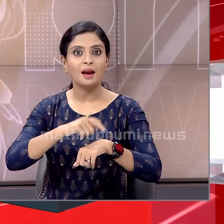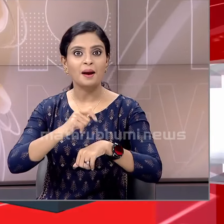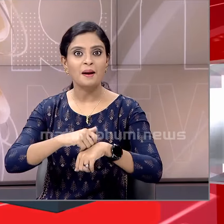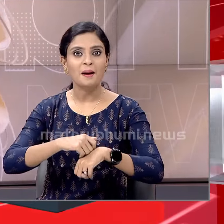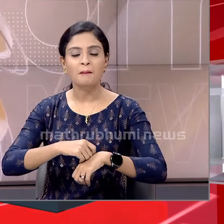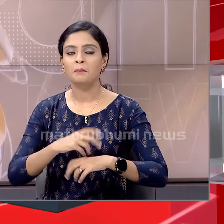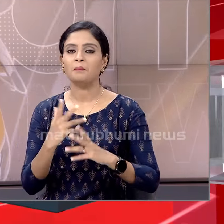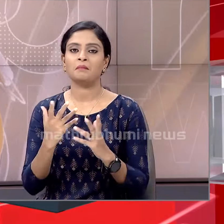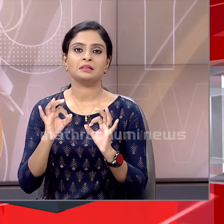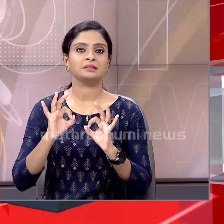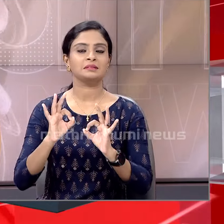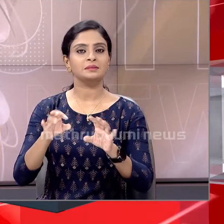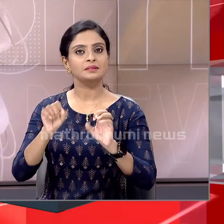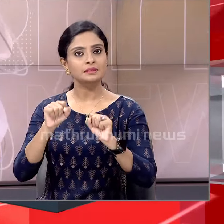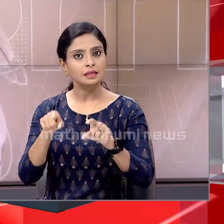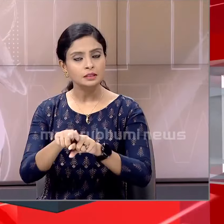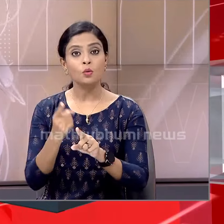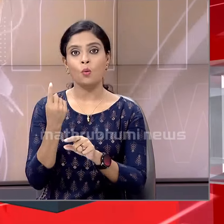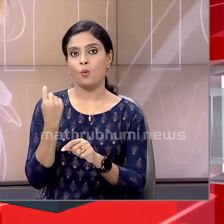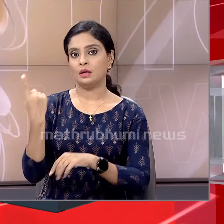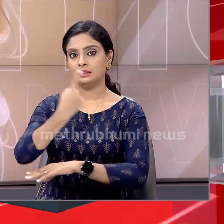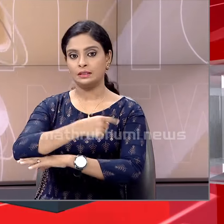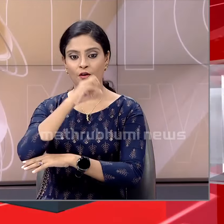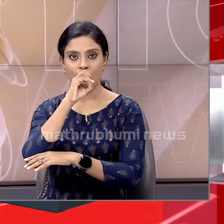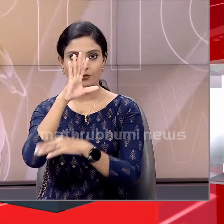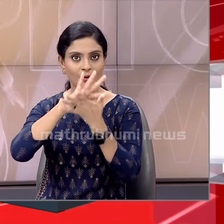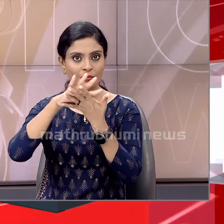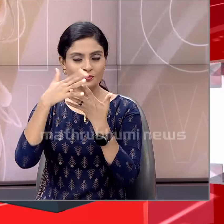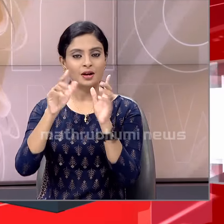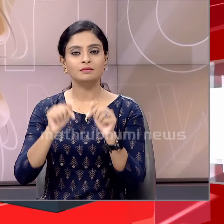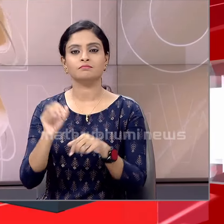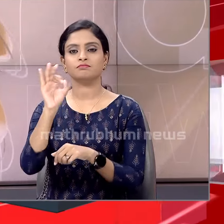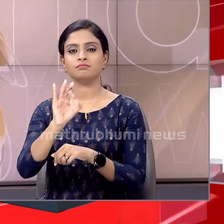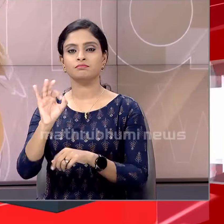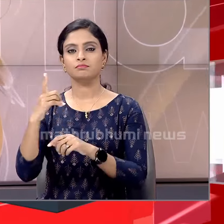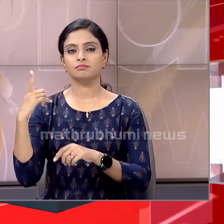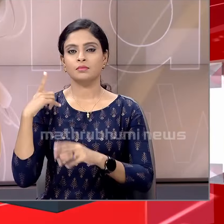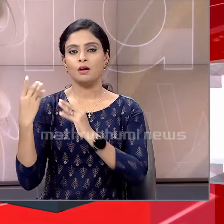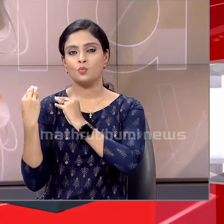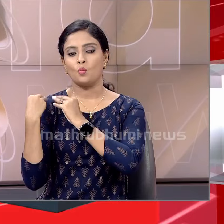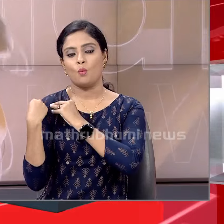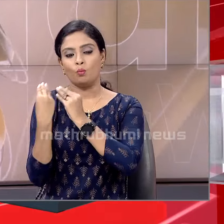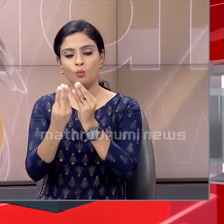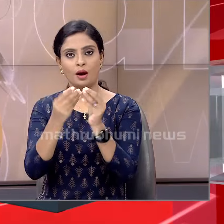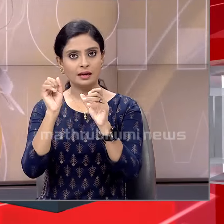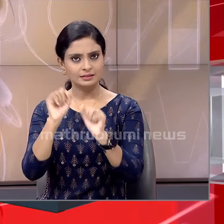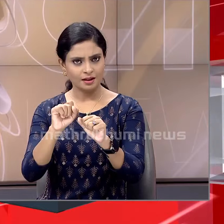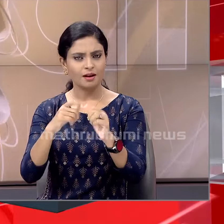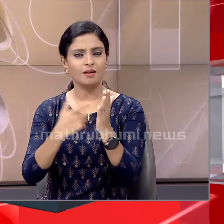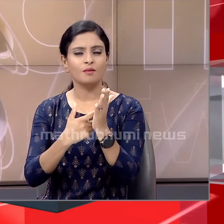ചുവടുവയ്പ്പ്, കഴിഞ്ഞ ദിവസത്തെ സിനഡിന്റെ പ്രഖ്യാപനത്തിന് ശേഷം ഇപ്പോൾ ഇന്ന് ഔദ്യോഗിക സ്ഥാനമേൽക്കുകയാണ്, അതിന്റെ ചടങ്ങുകളുടെ രീതി എങ്ങനെയാണ്?